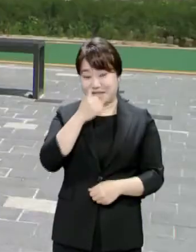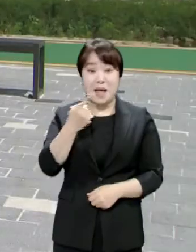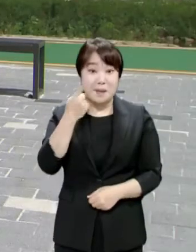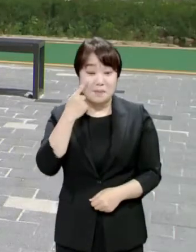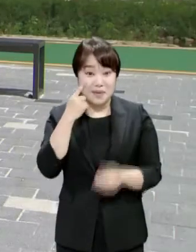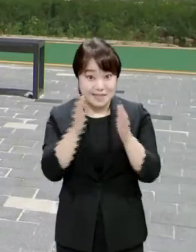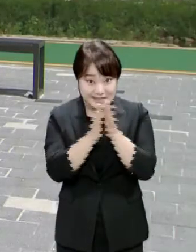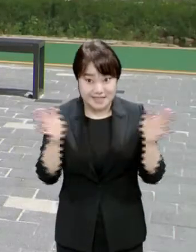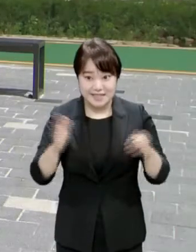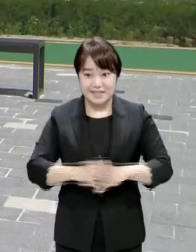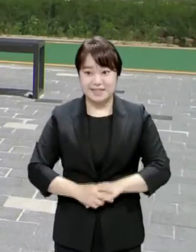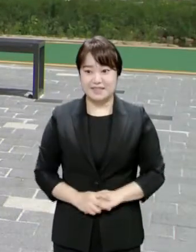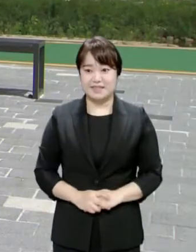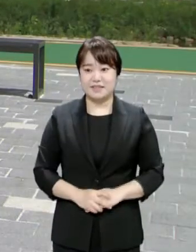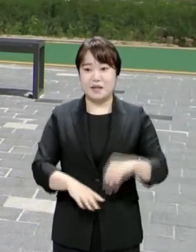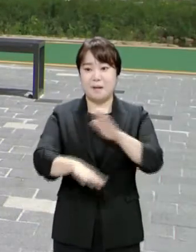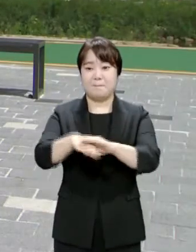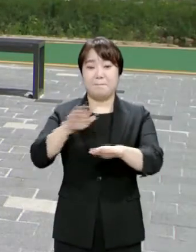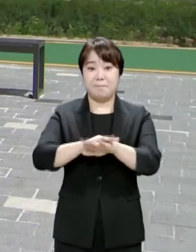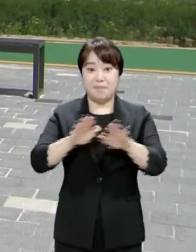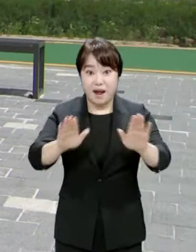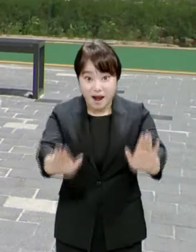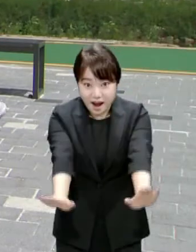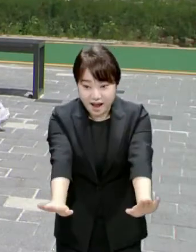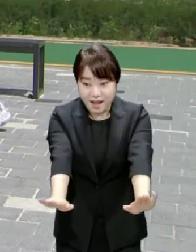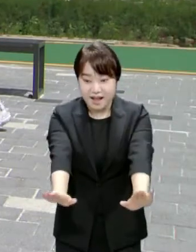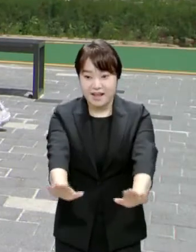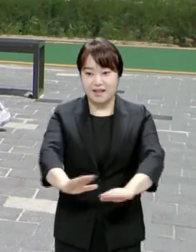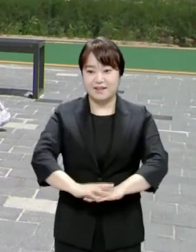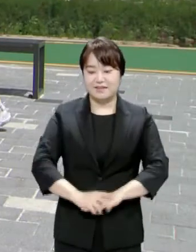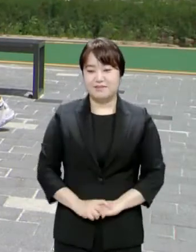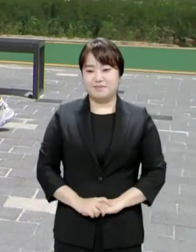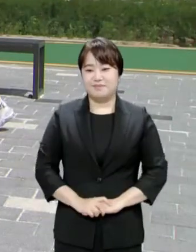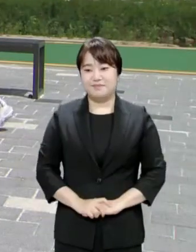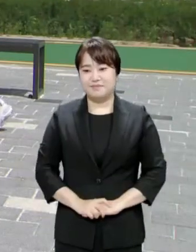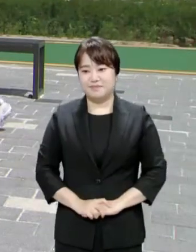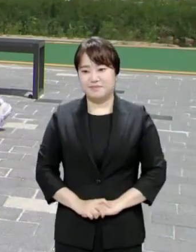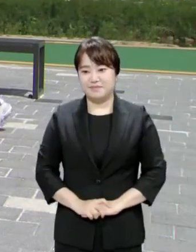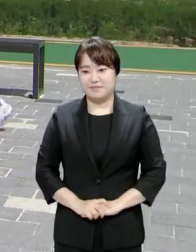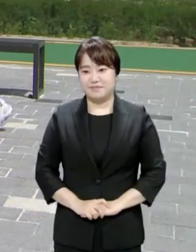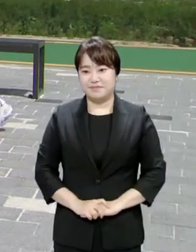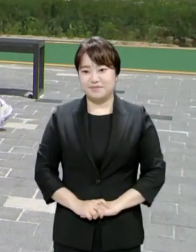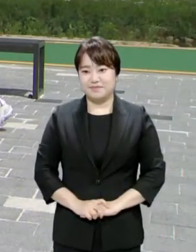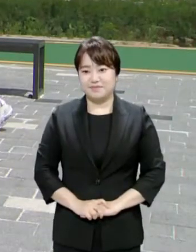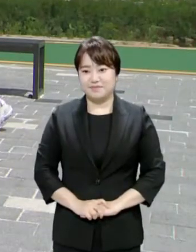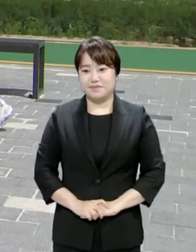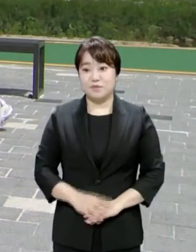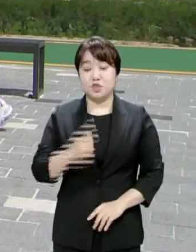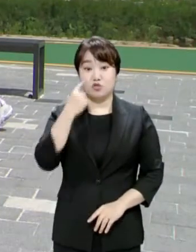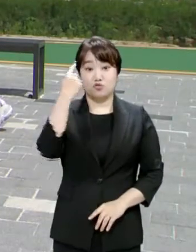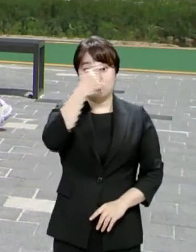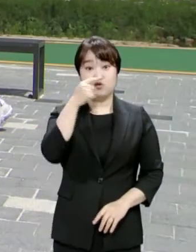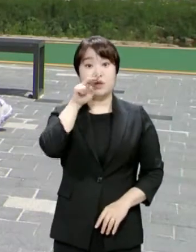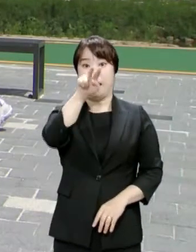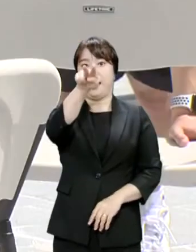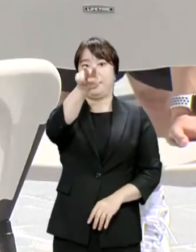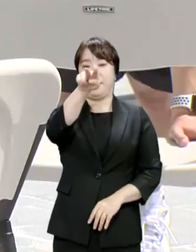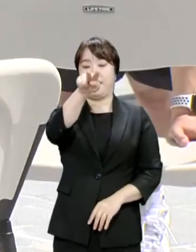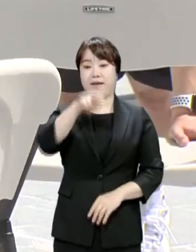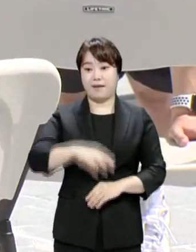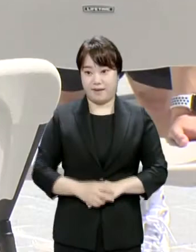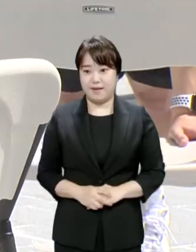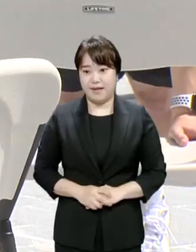하겠습니다. 자, 푸시업 자세를 취해주시고 의자를 잡아주신 상태에서 시선은 정면을 바라봐